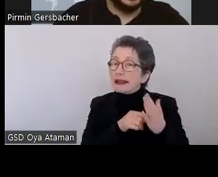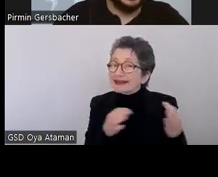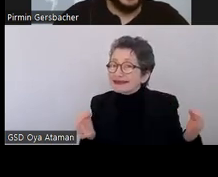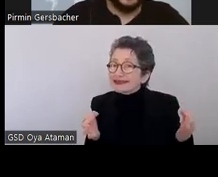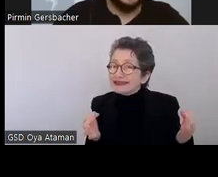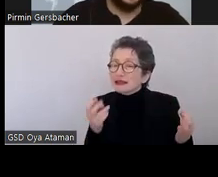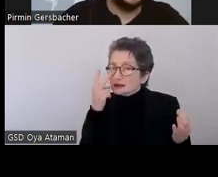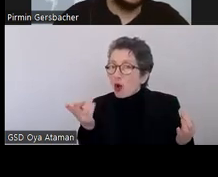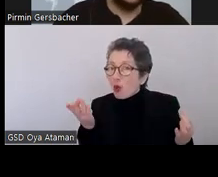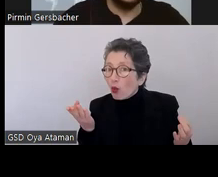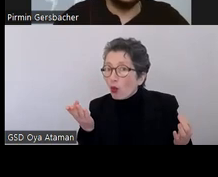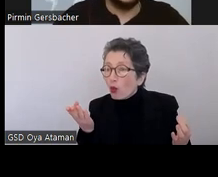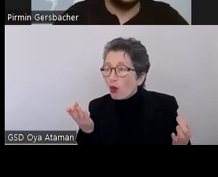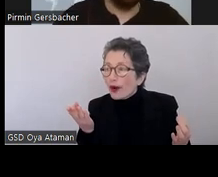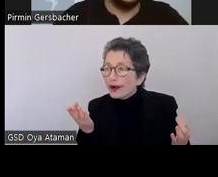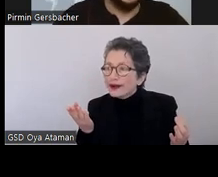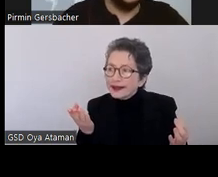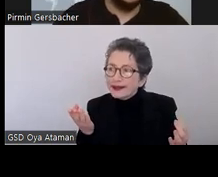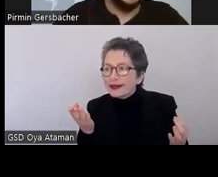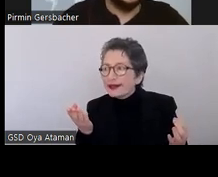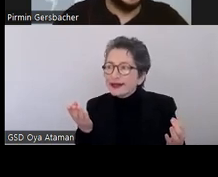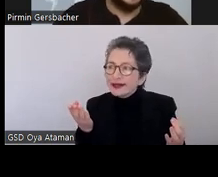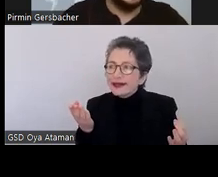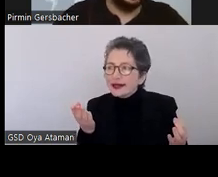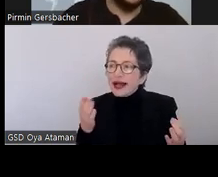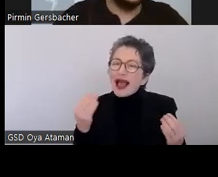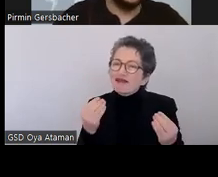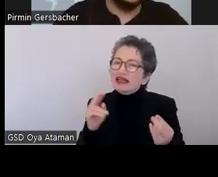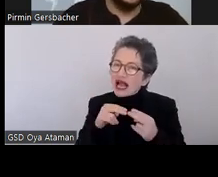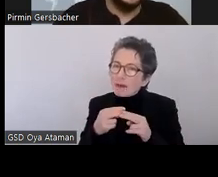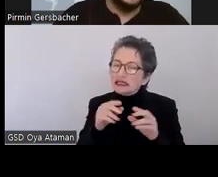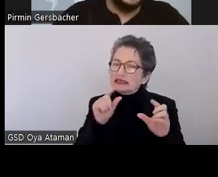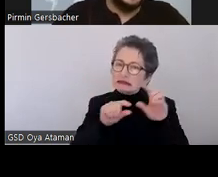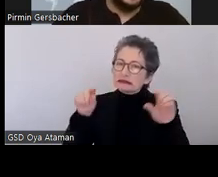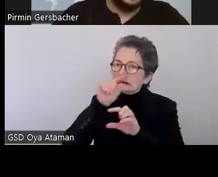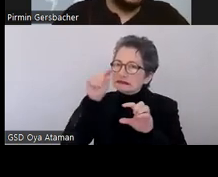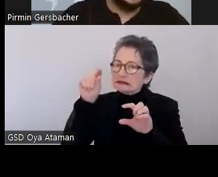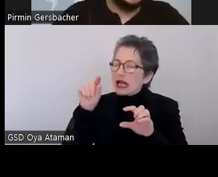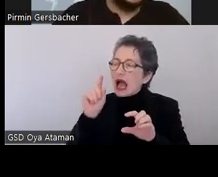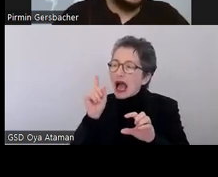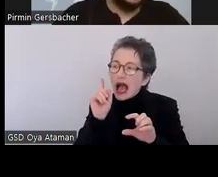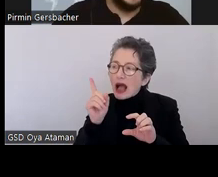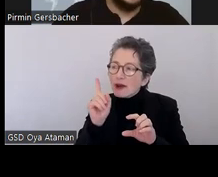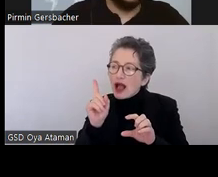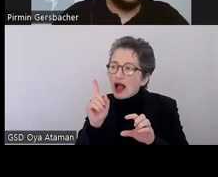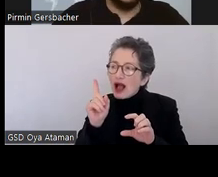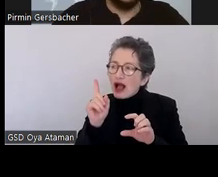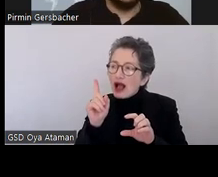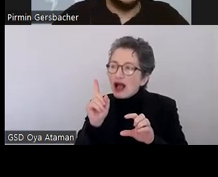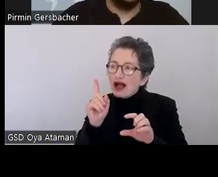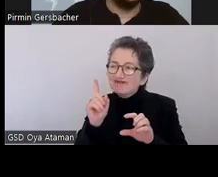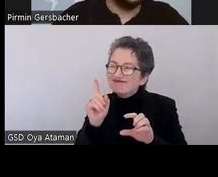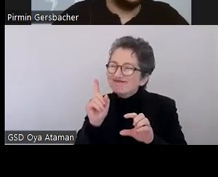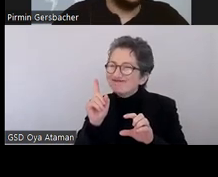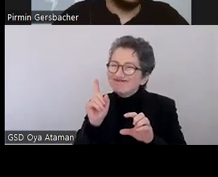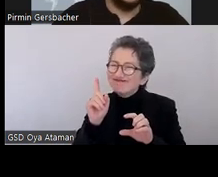hat es halt irgendwie mit CSS ein bisschen angepasst, man hat es darüber gestellt. Aber im Prinzip wäre jetzt wenn